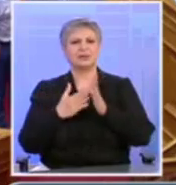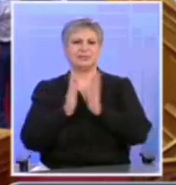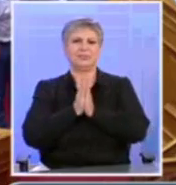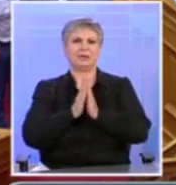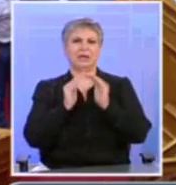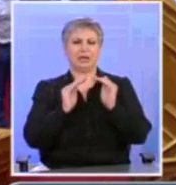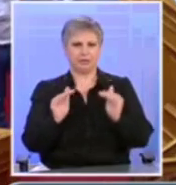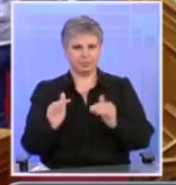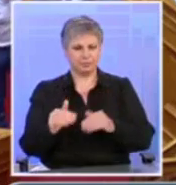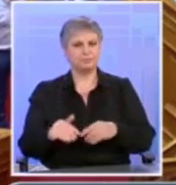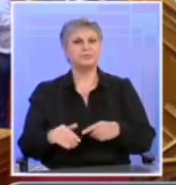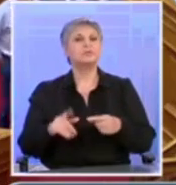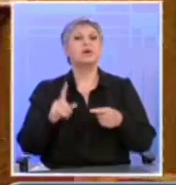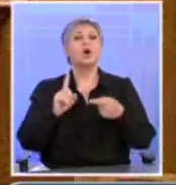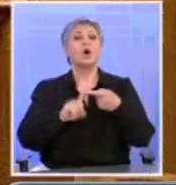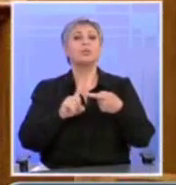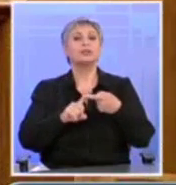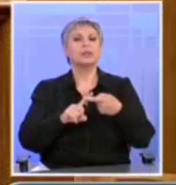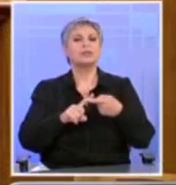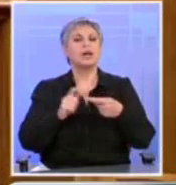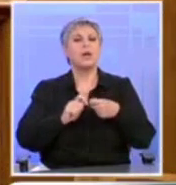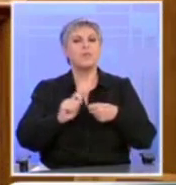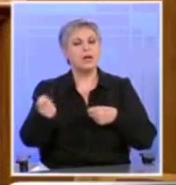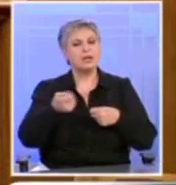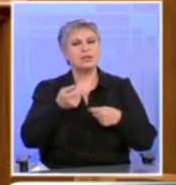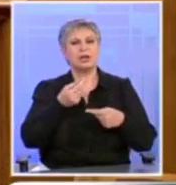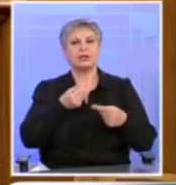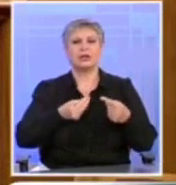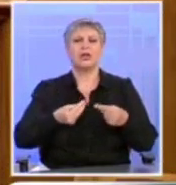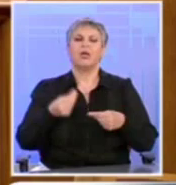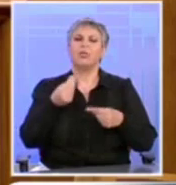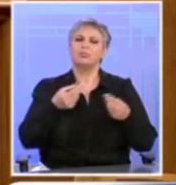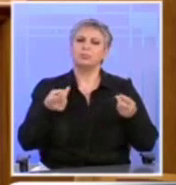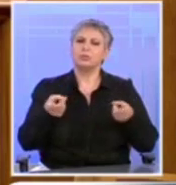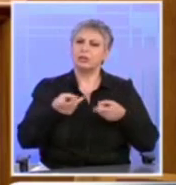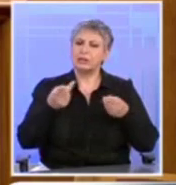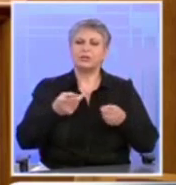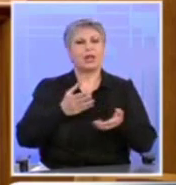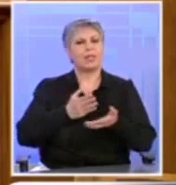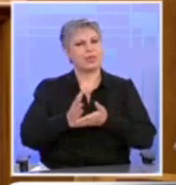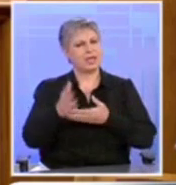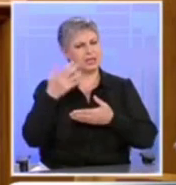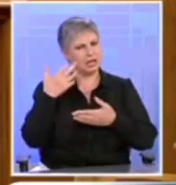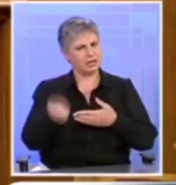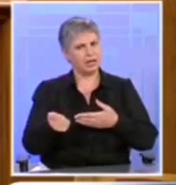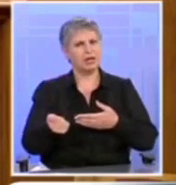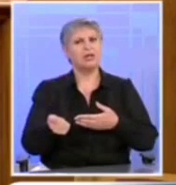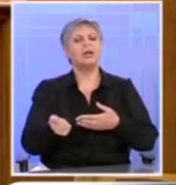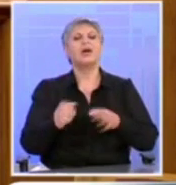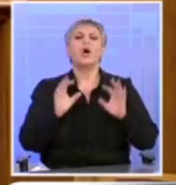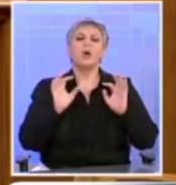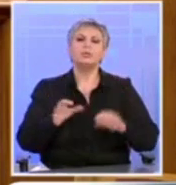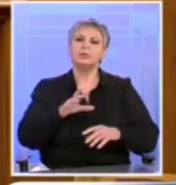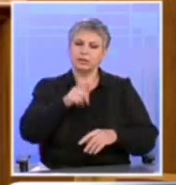Είναι λιγότερα επώδυνα και πιο δίκαια, παρόλα αυτά είναι και οριζόντια και άδικα